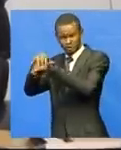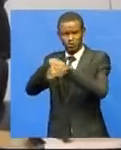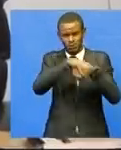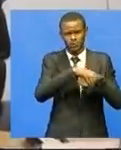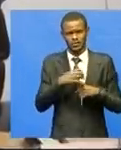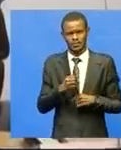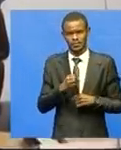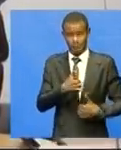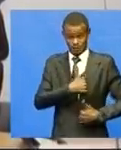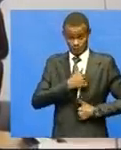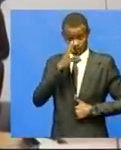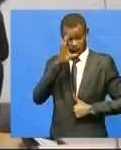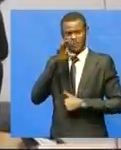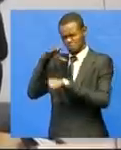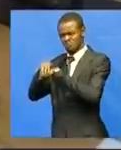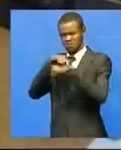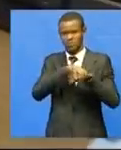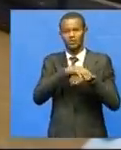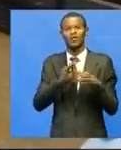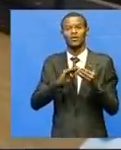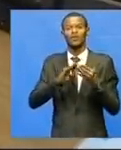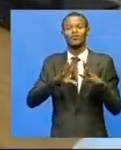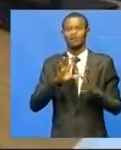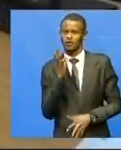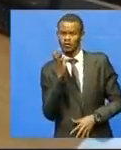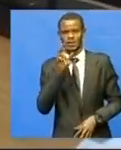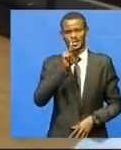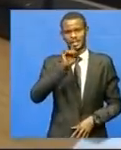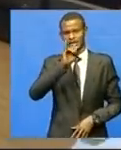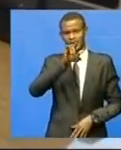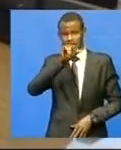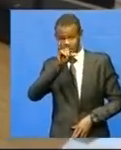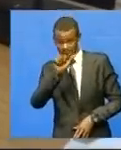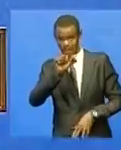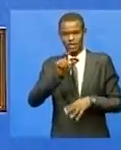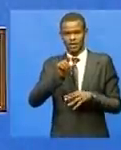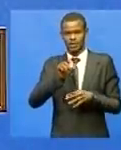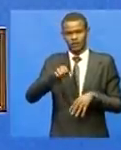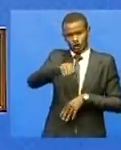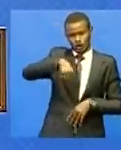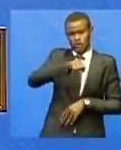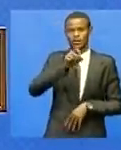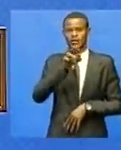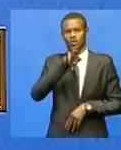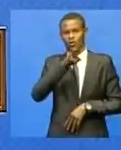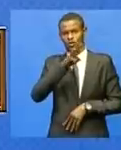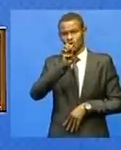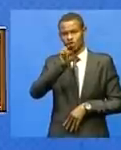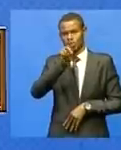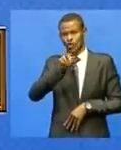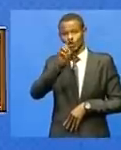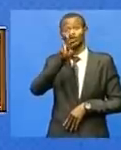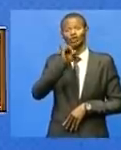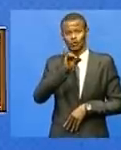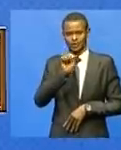par les forces armées au village de Kilia, groupement Boulou Kigraben dans les secteurs de Rwenzori. 14 parmi les ADF